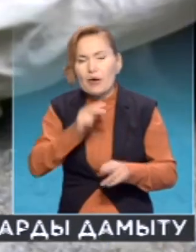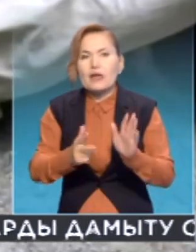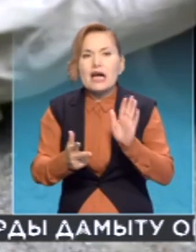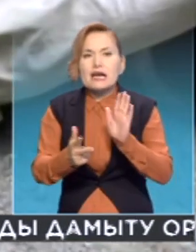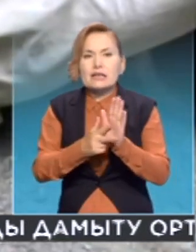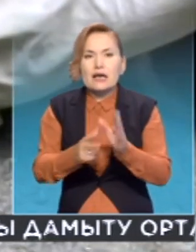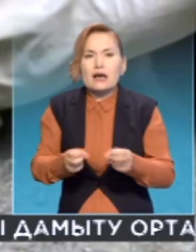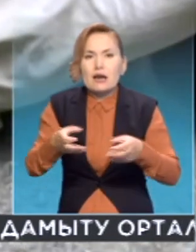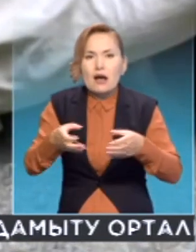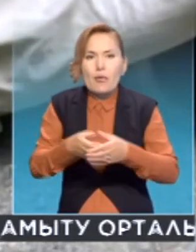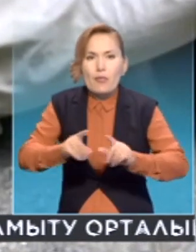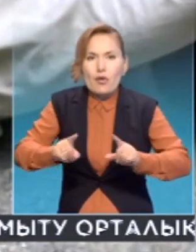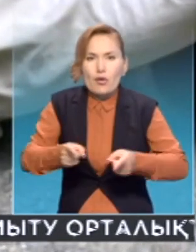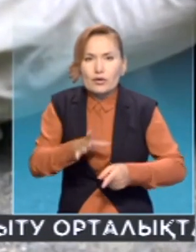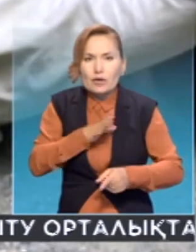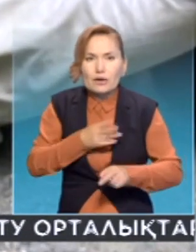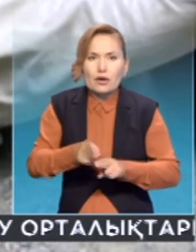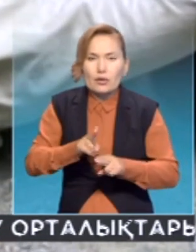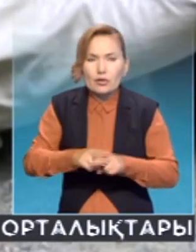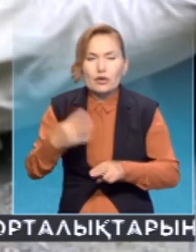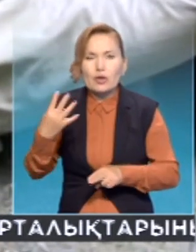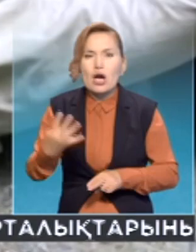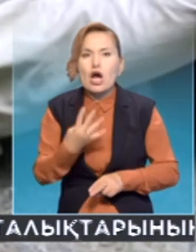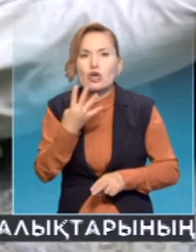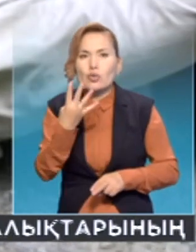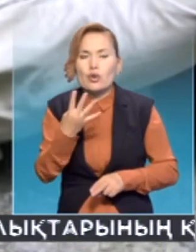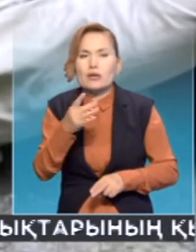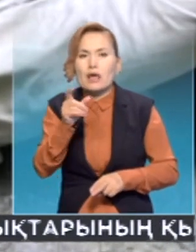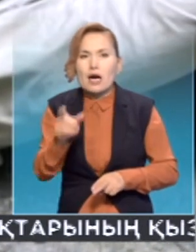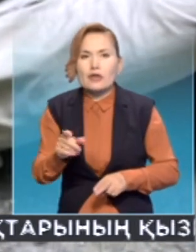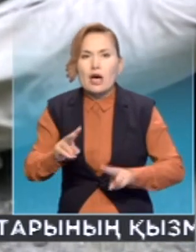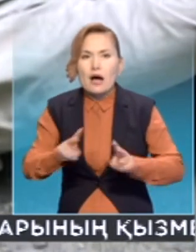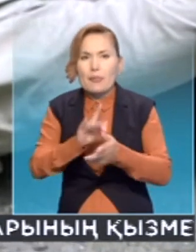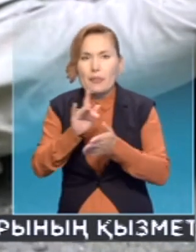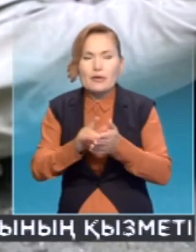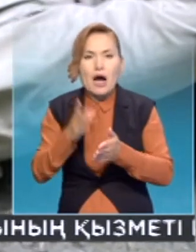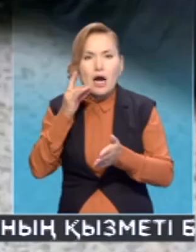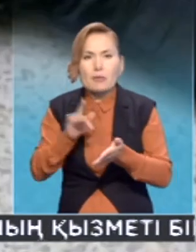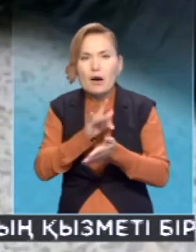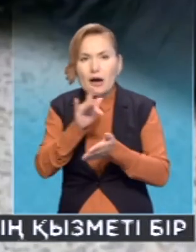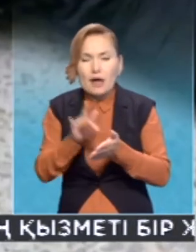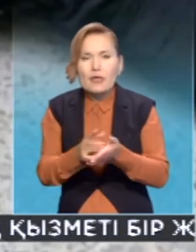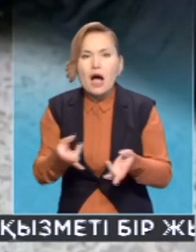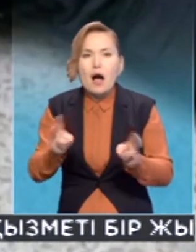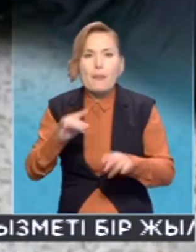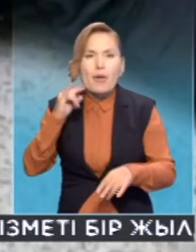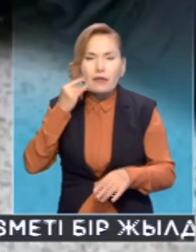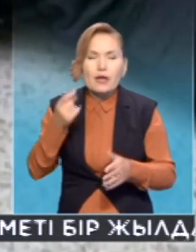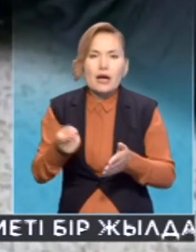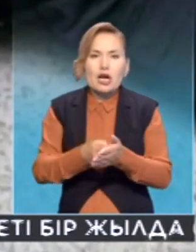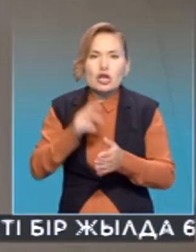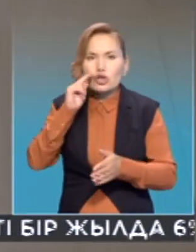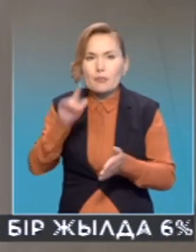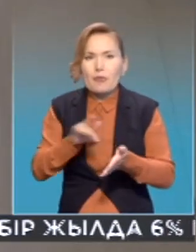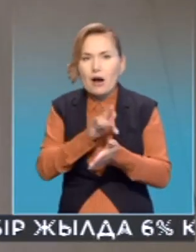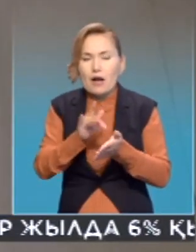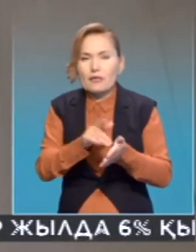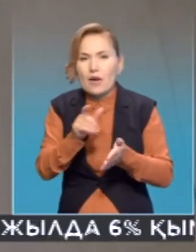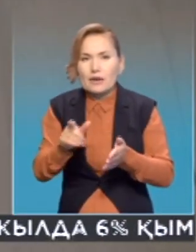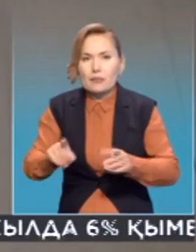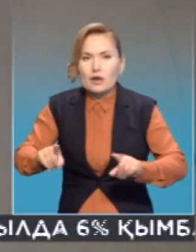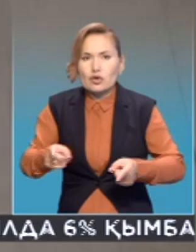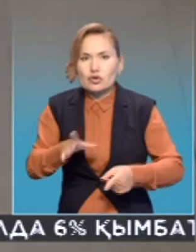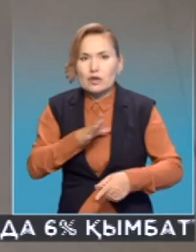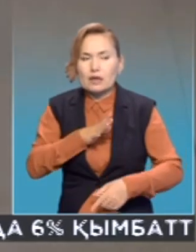8 ұйымдасқан қылмыстық топ құрықталған, оның төртеуі Нұр-Сұлтан мен Алматыда, қалғаны Павлодар, Қарағанды, Шымкент қалаларында